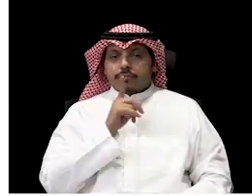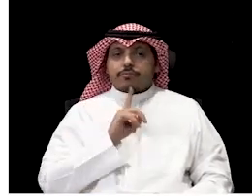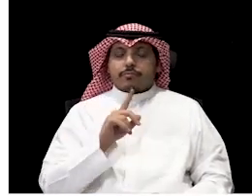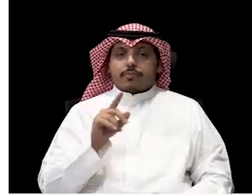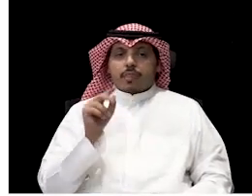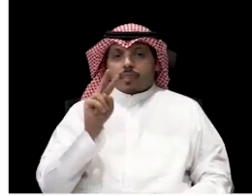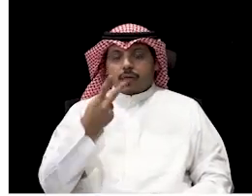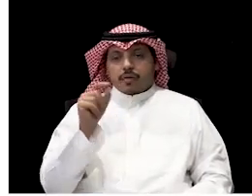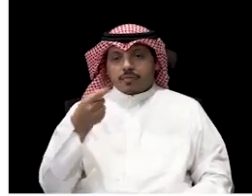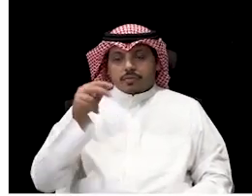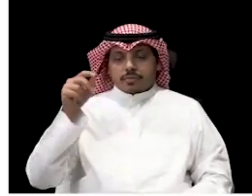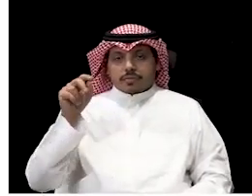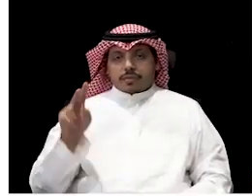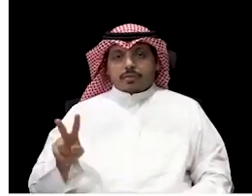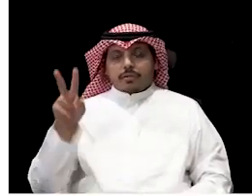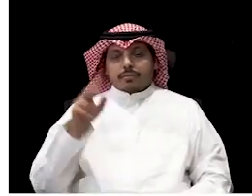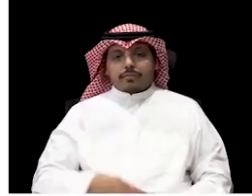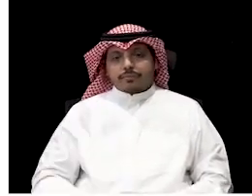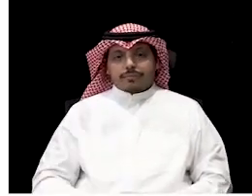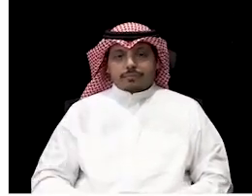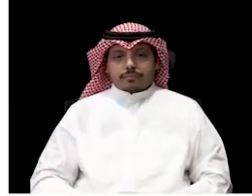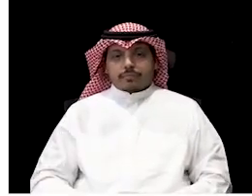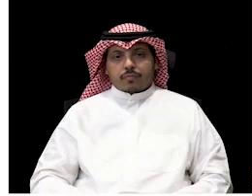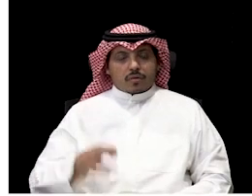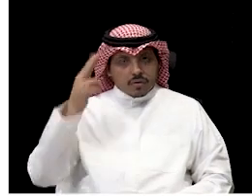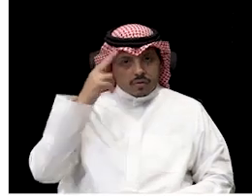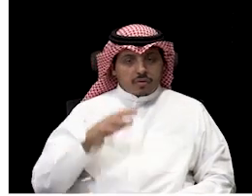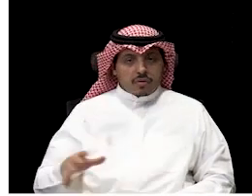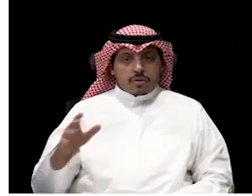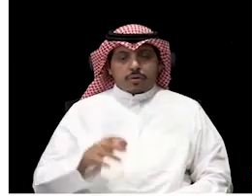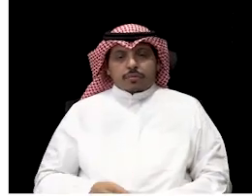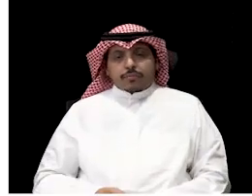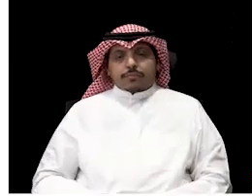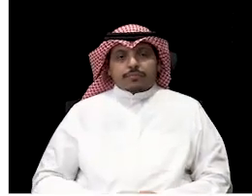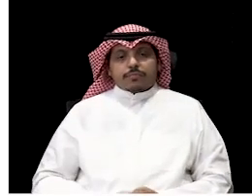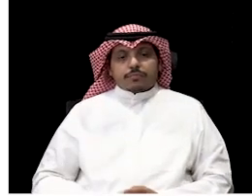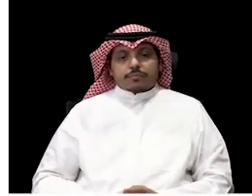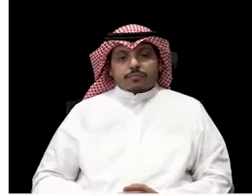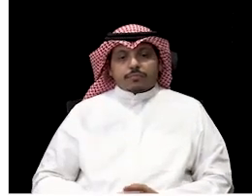12.7%، إذا هذا بالنسبة إلى نسبة البطالة في السعودية.